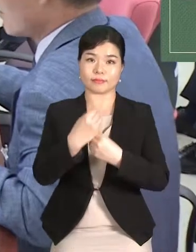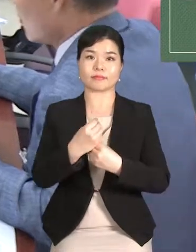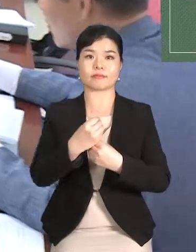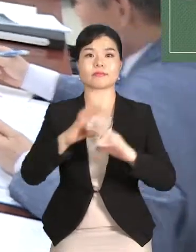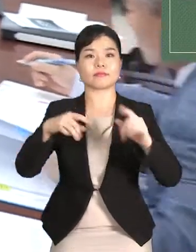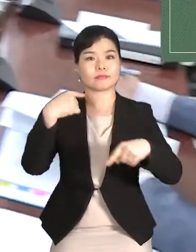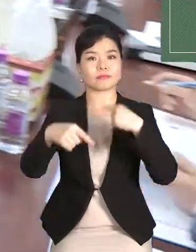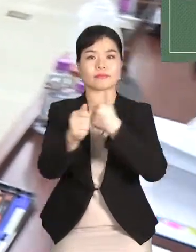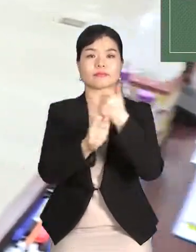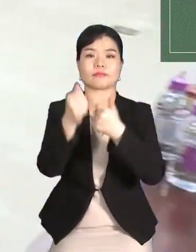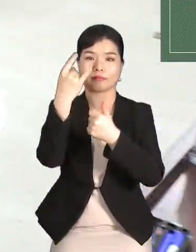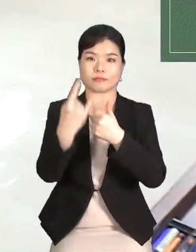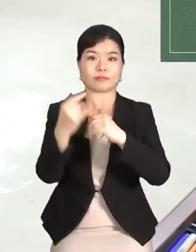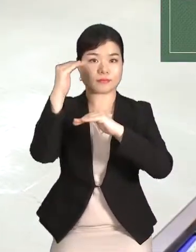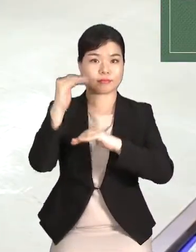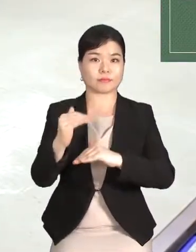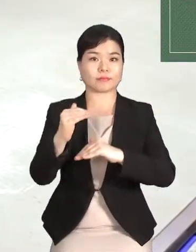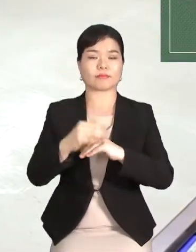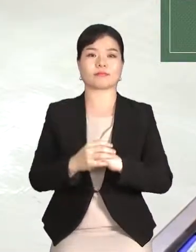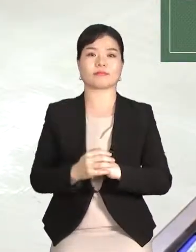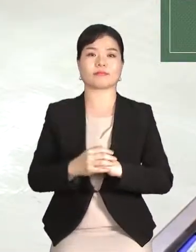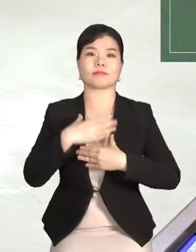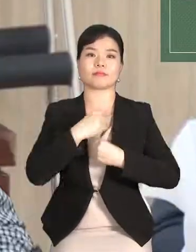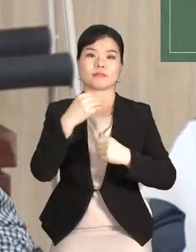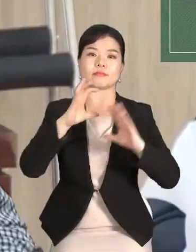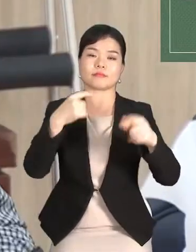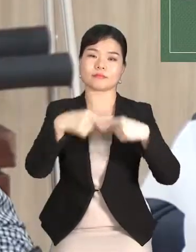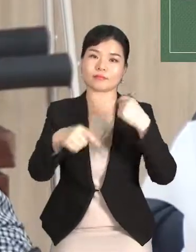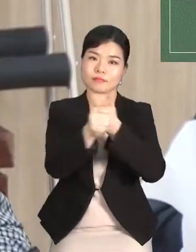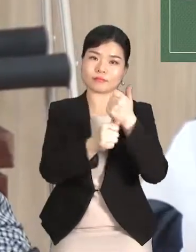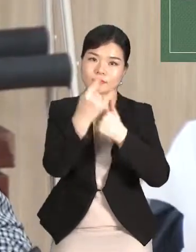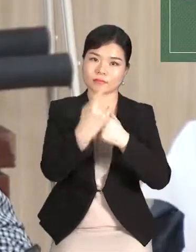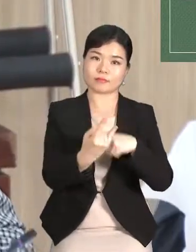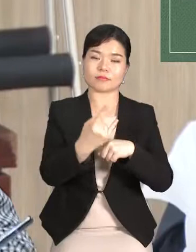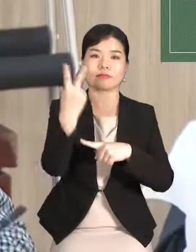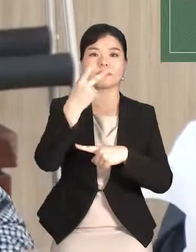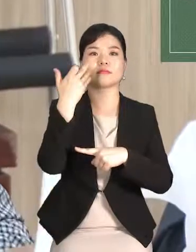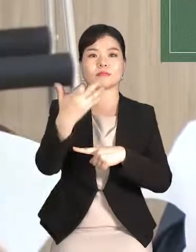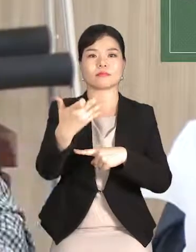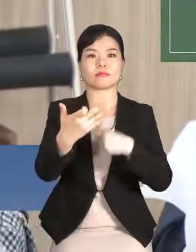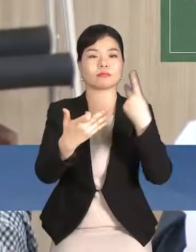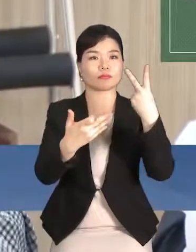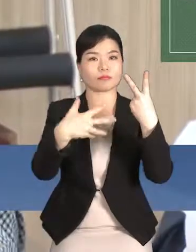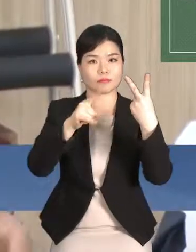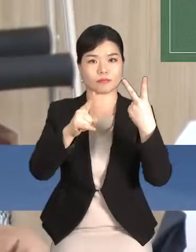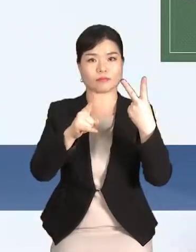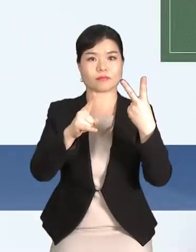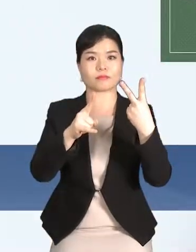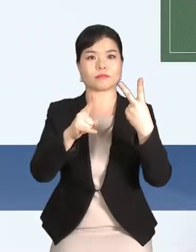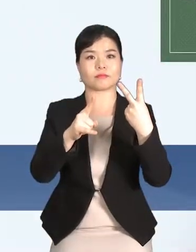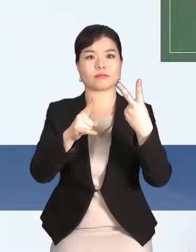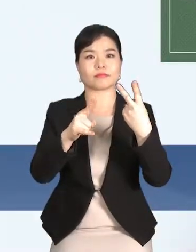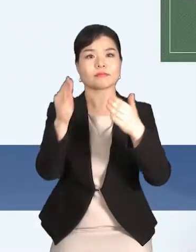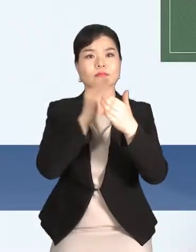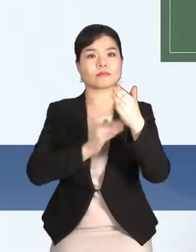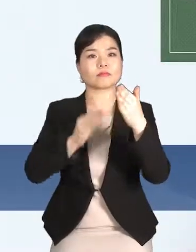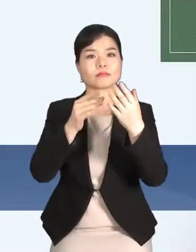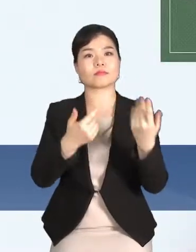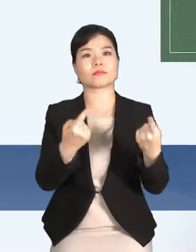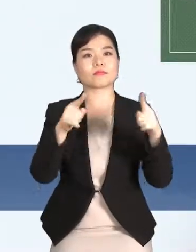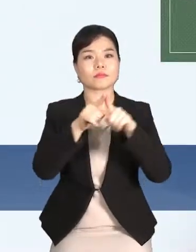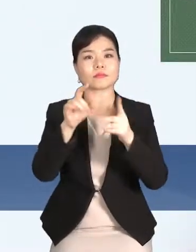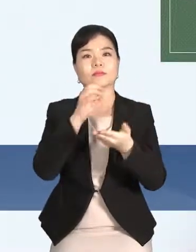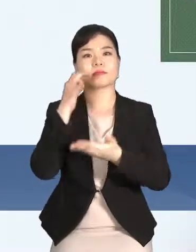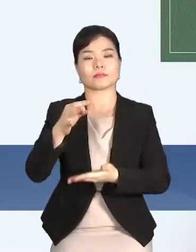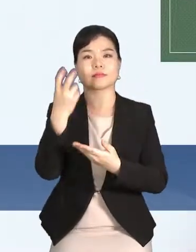이어서 안전행정위원회 소식입니다. 안전행정위원회는 2019년도 제2차 수시분 공유재산관리계획안을